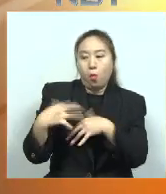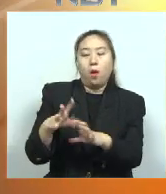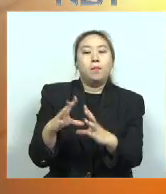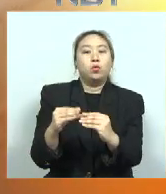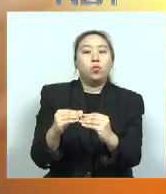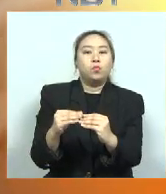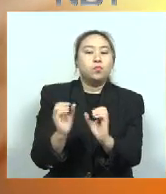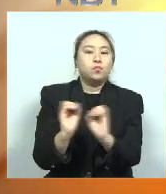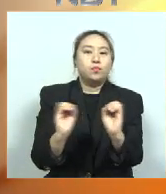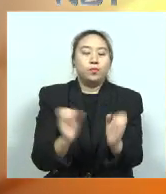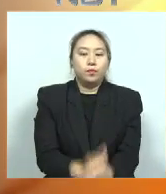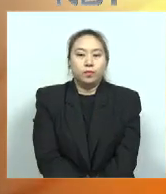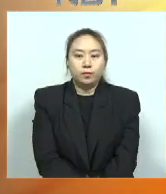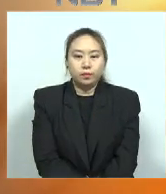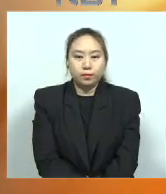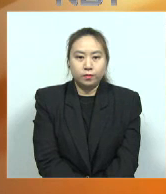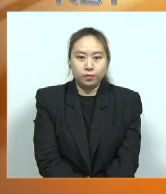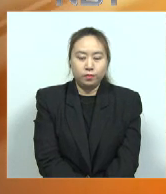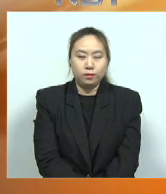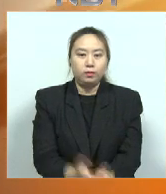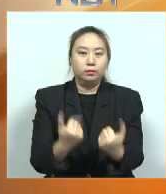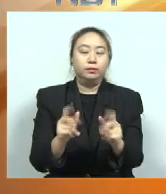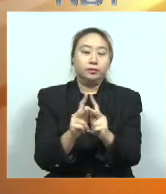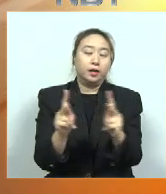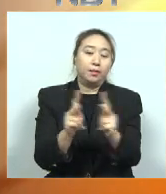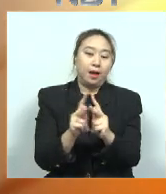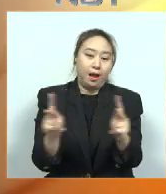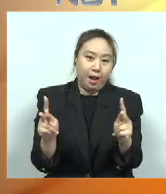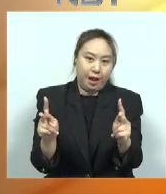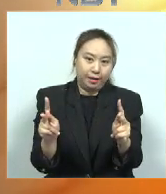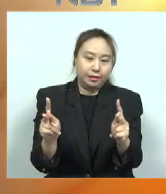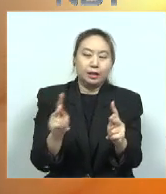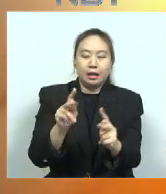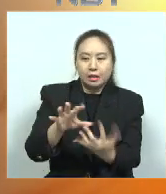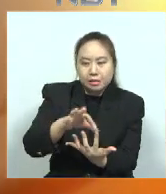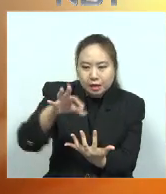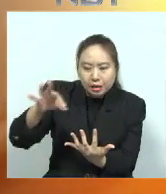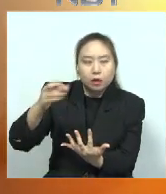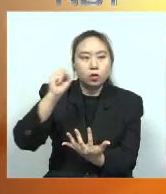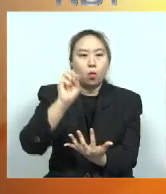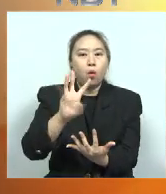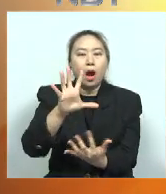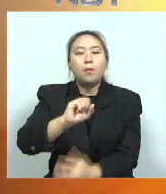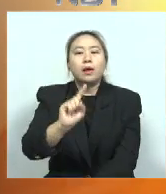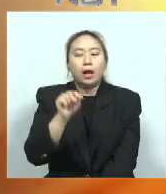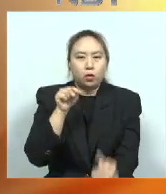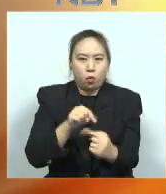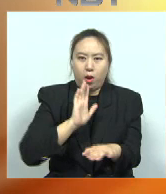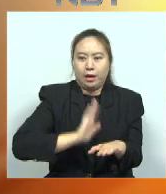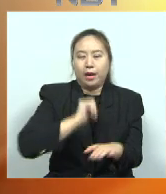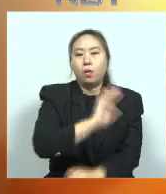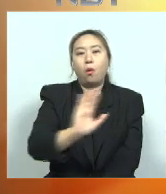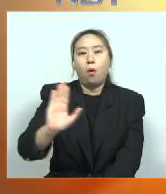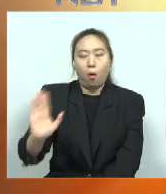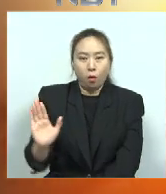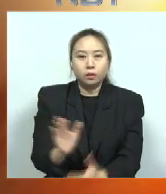การประชุมสรรหาสว.โดยคณะกรรมการการสรรหาได้สรรหาบุคคลจากความถนัดเฉพาะด้าน